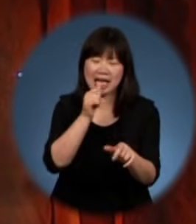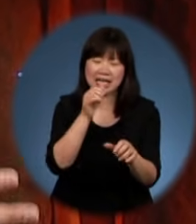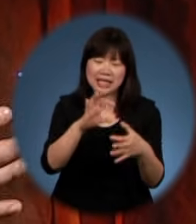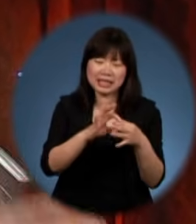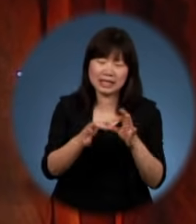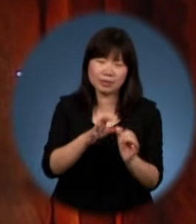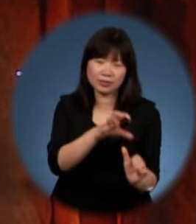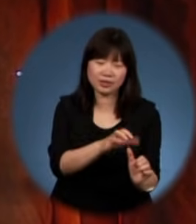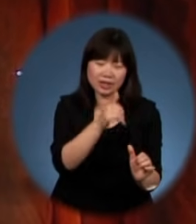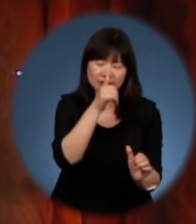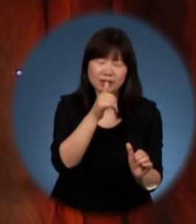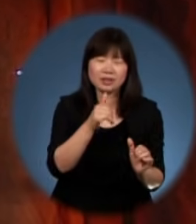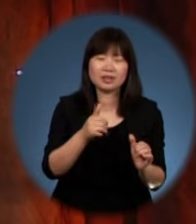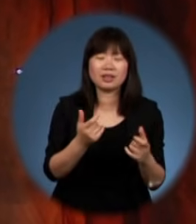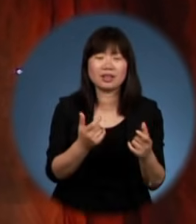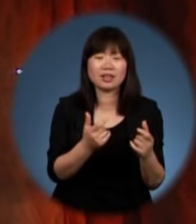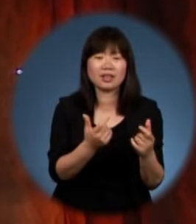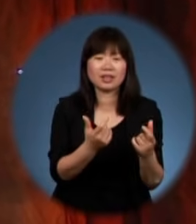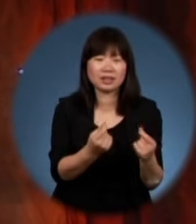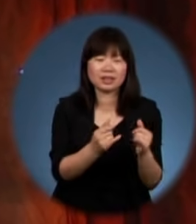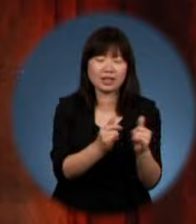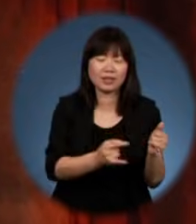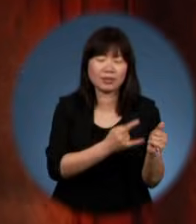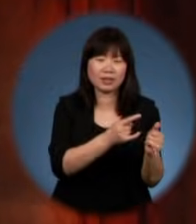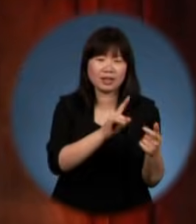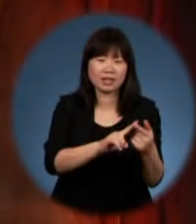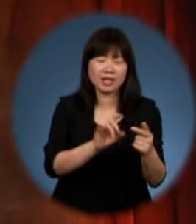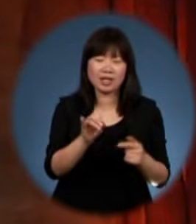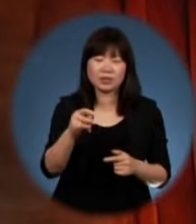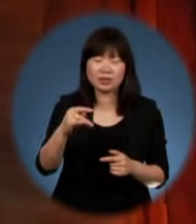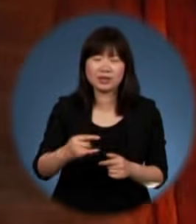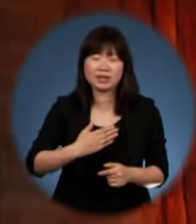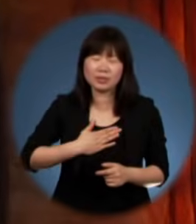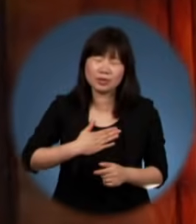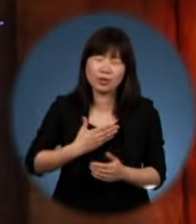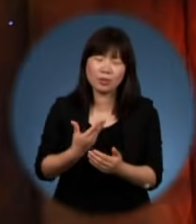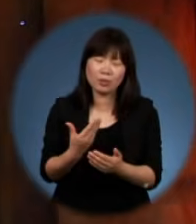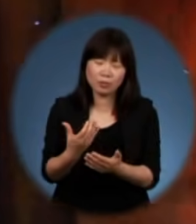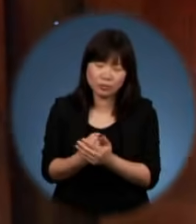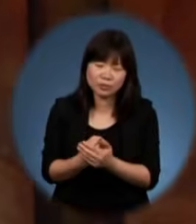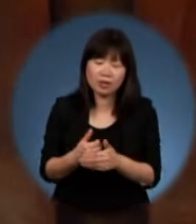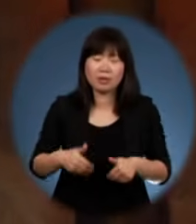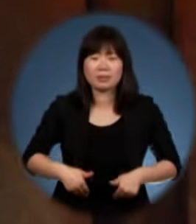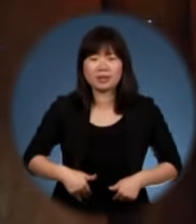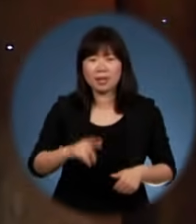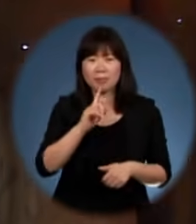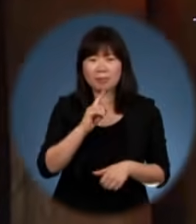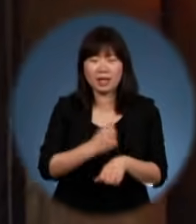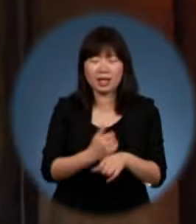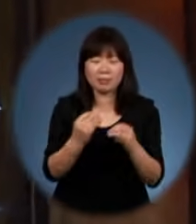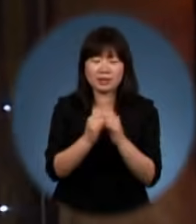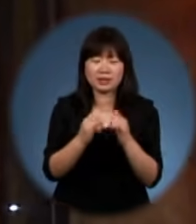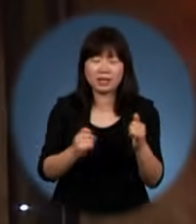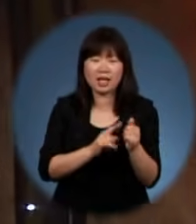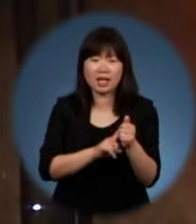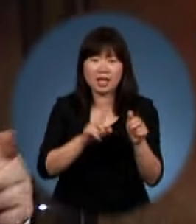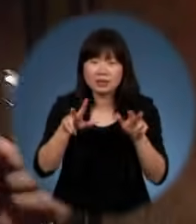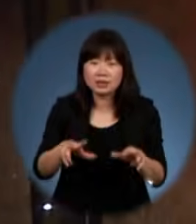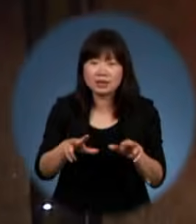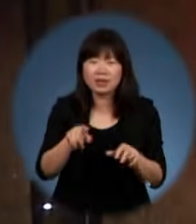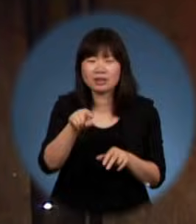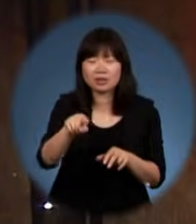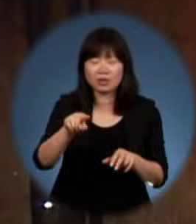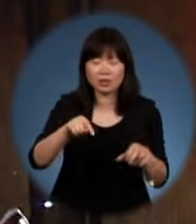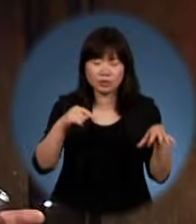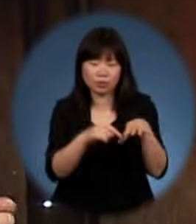묶여 있던 동료 들에 대해서 에 그애의 로서 의 감정을 품어야 한다는 것입니다 많은 사람들의 지금 그